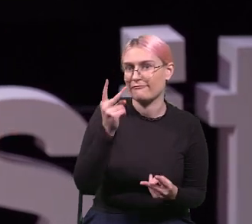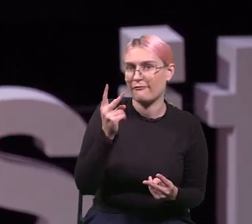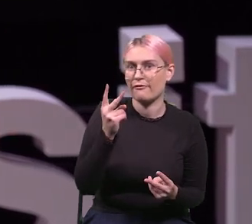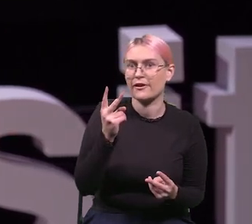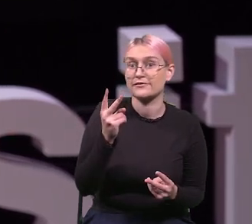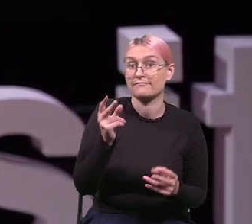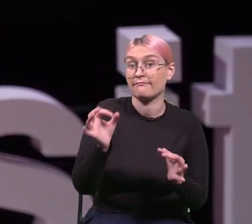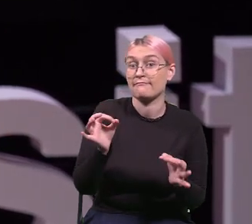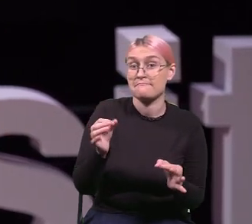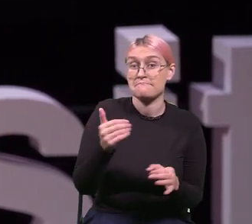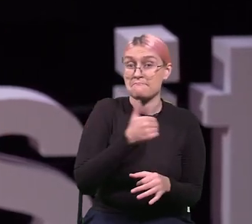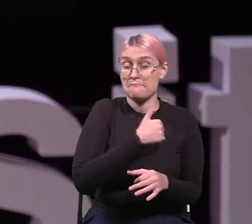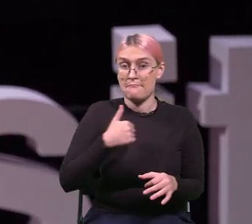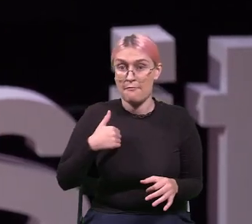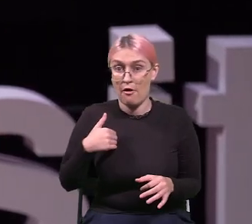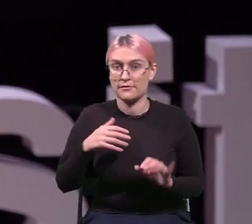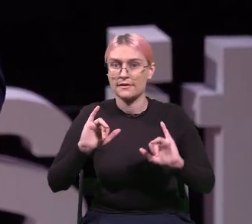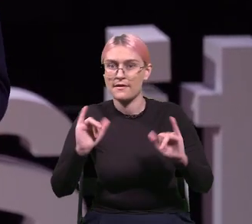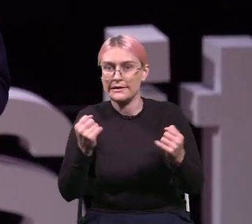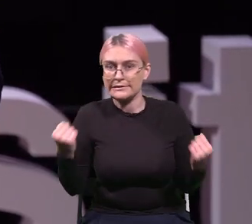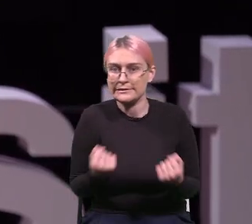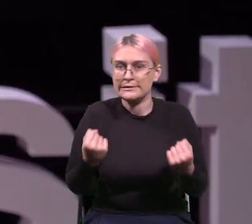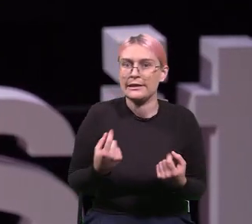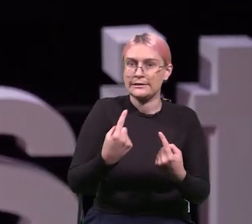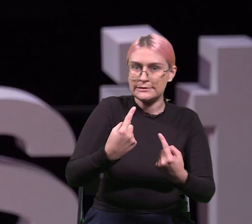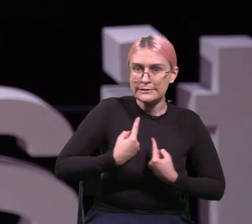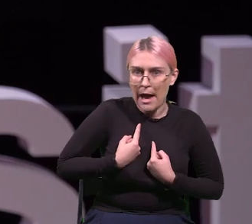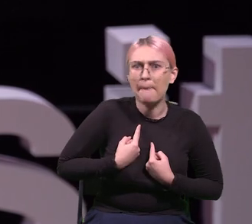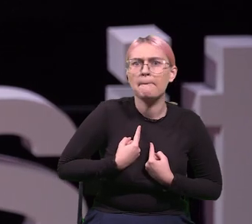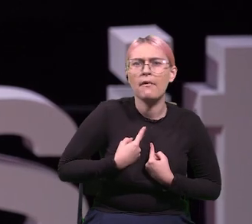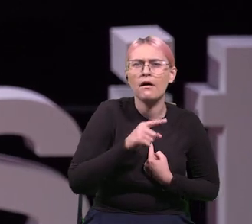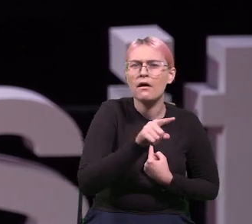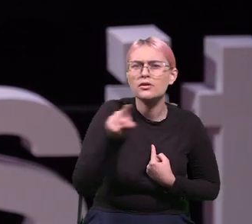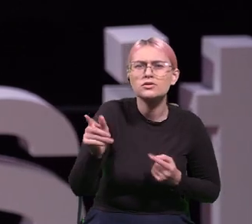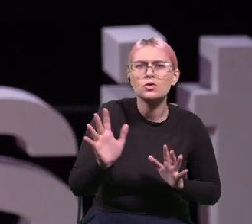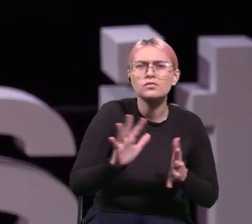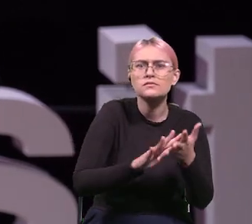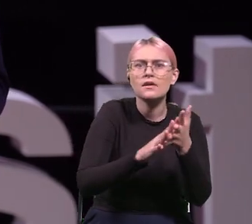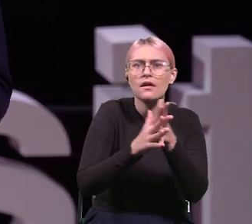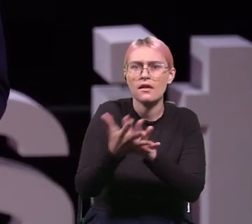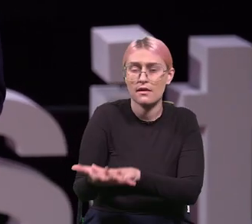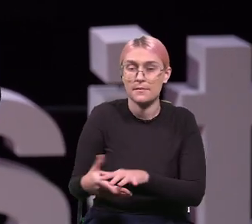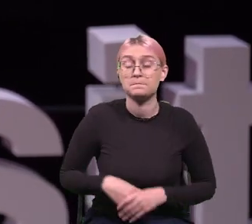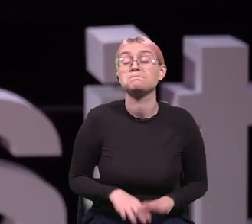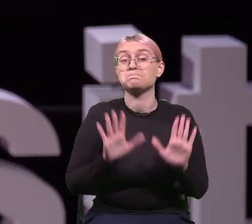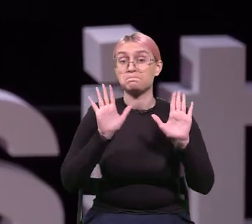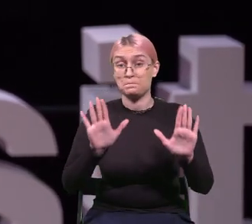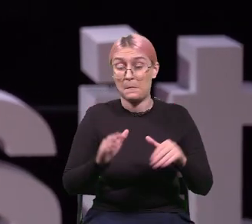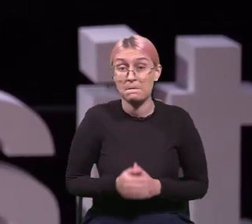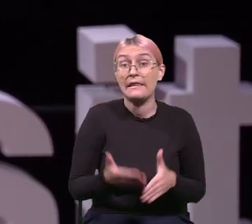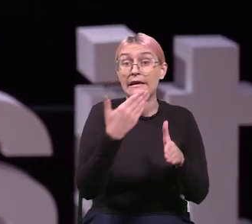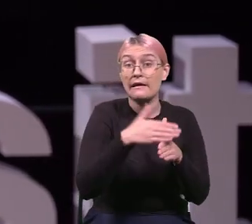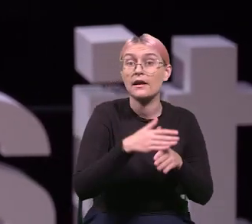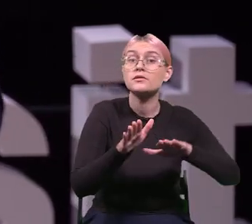kredyt i spojrzeć, czy są jakieś alternatywy. Weźmy taki drugi zasób, dobro, które często funkcjonuje,